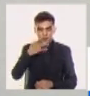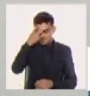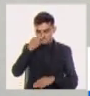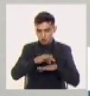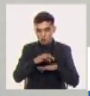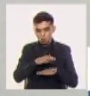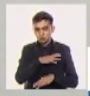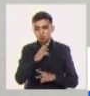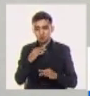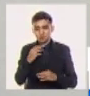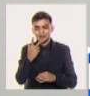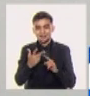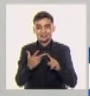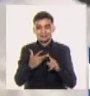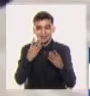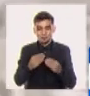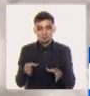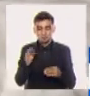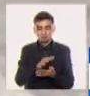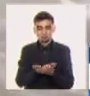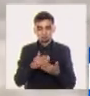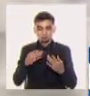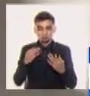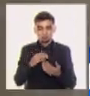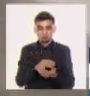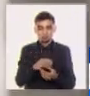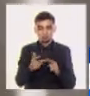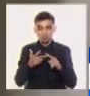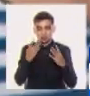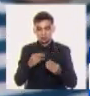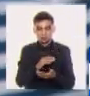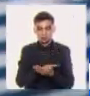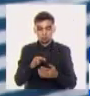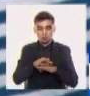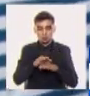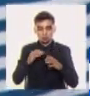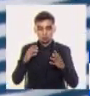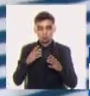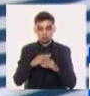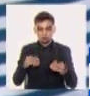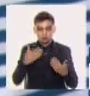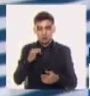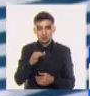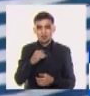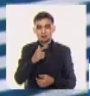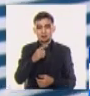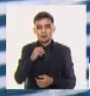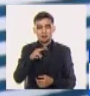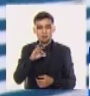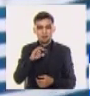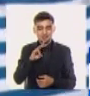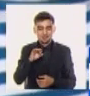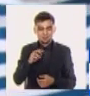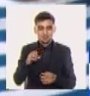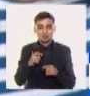но на 3-е сутки все это прошло. Авторство препарата принадлежит Центру эпидемиологии имени Гамалея. Следующим этапом